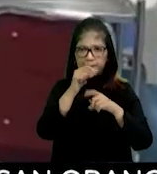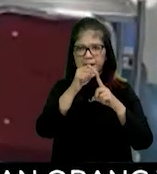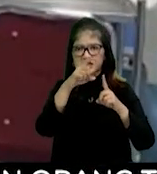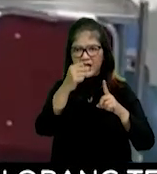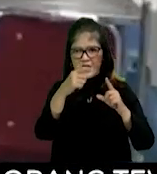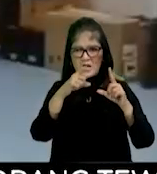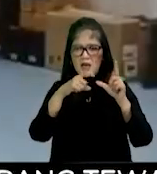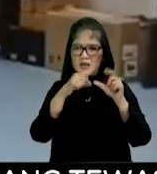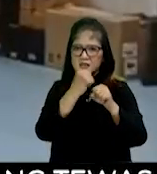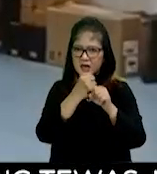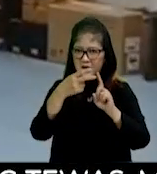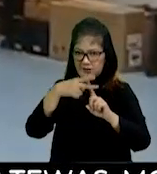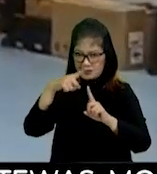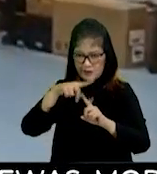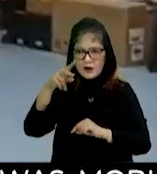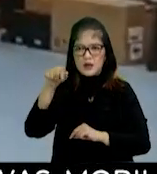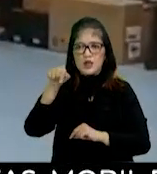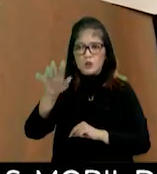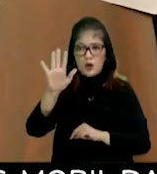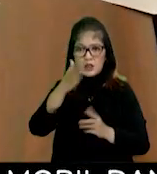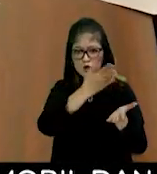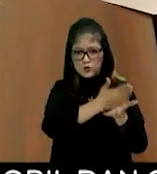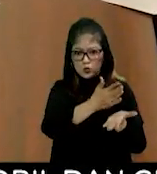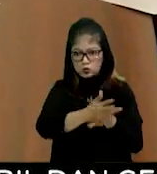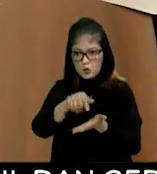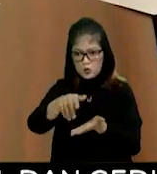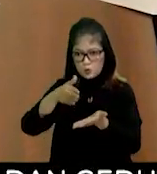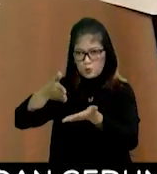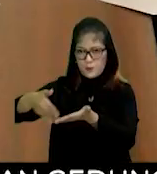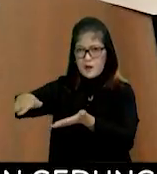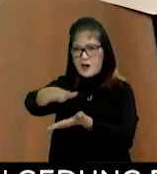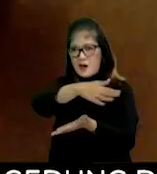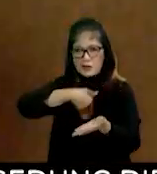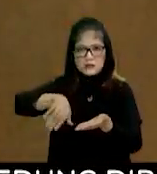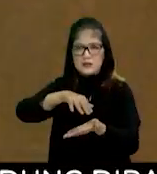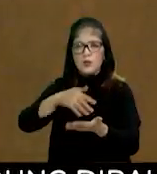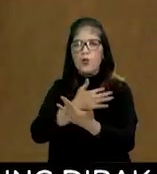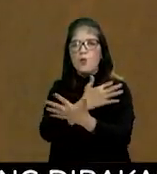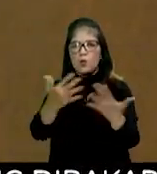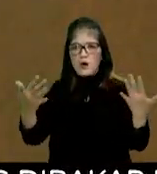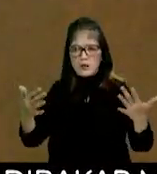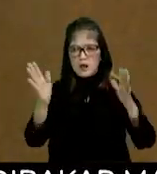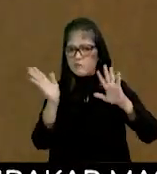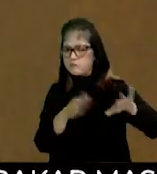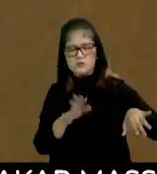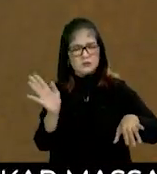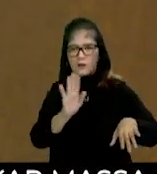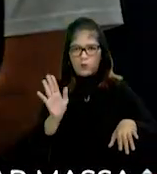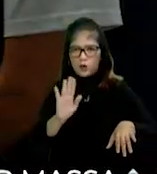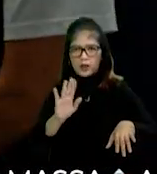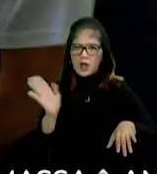stoknya didistribusikan ke setiap daerah. Seluruh warga diminta untuk tidak mengendurkan penerapan protokol kesehatan serta mengakses